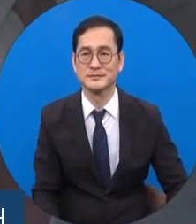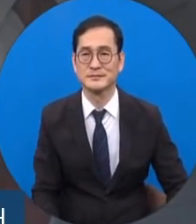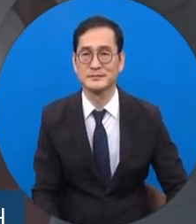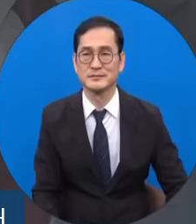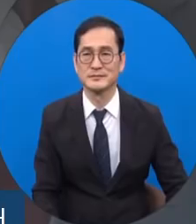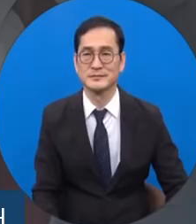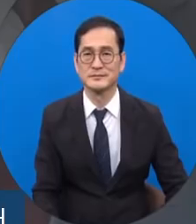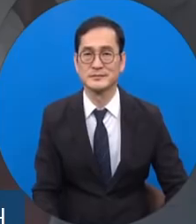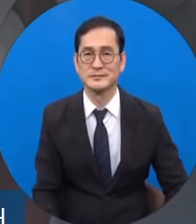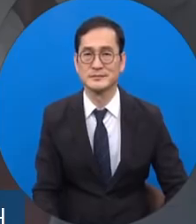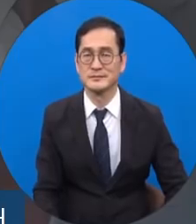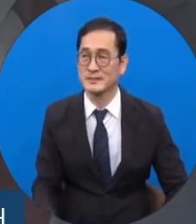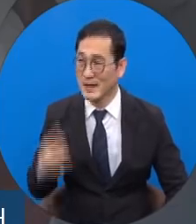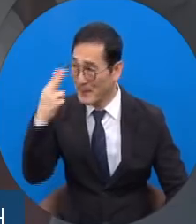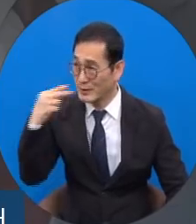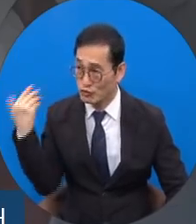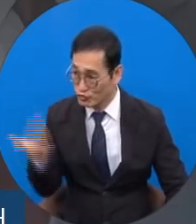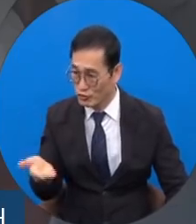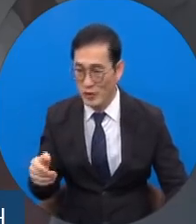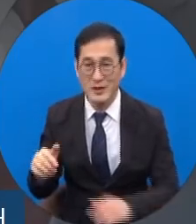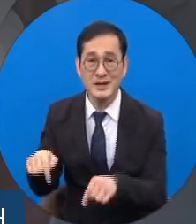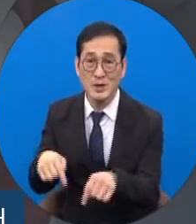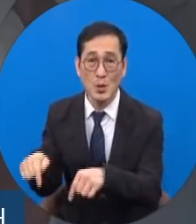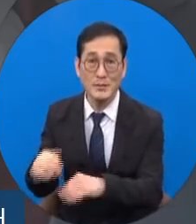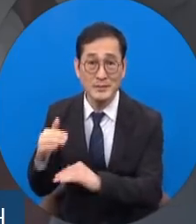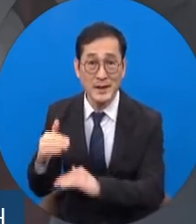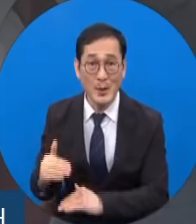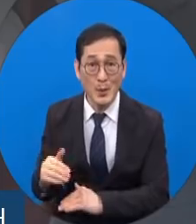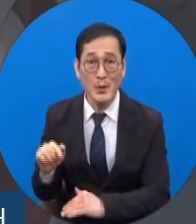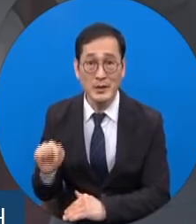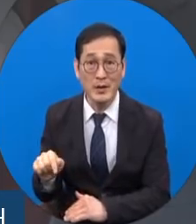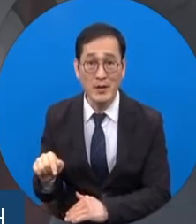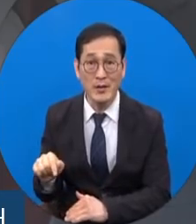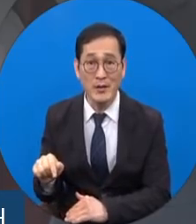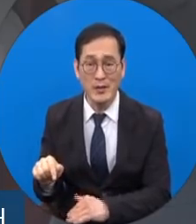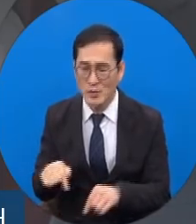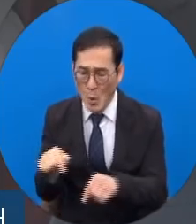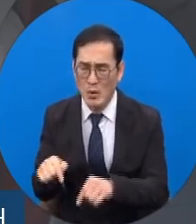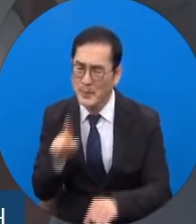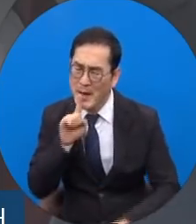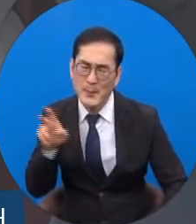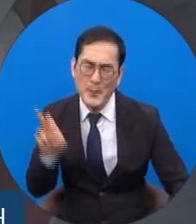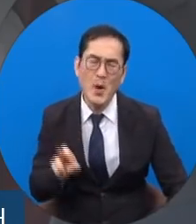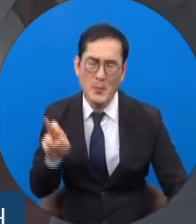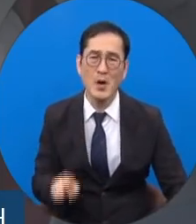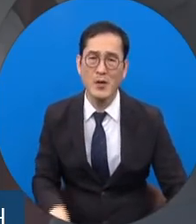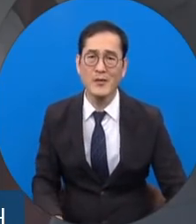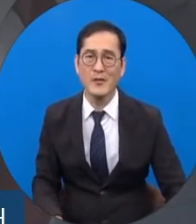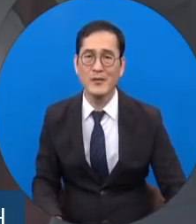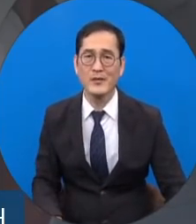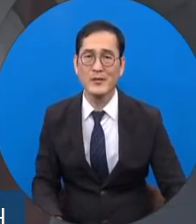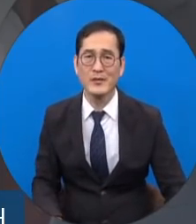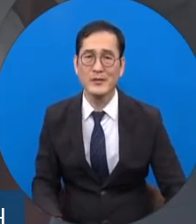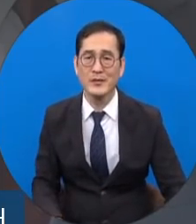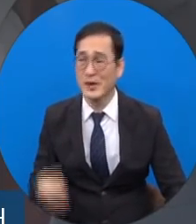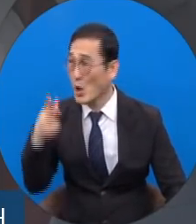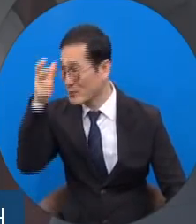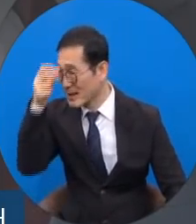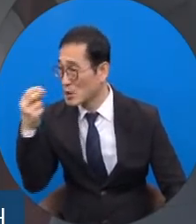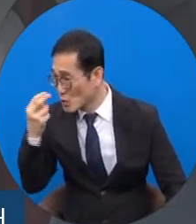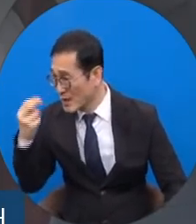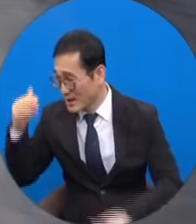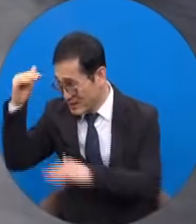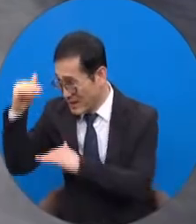봐주기 수사 의혹 이 사실관계 확인 없이 제기된 호흡이 다 허위 자체다 이렇게 지금